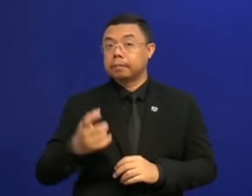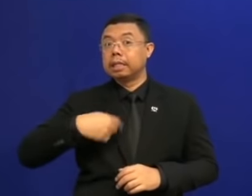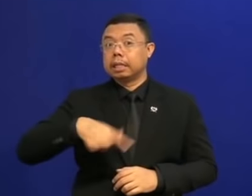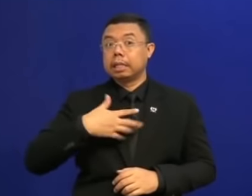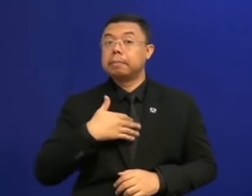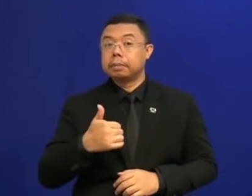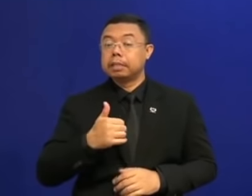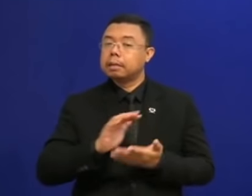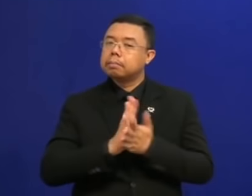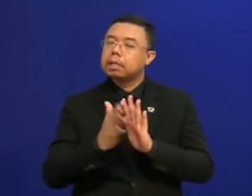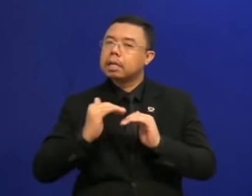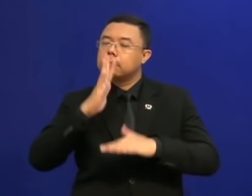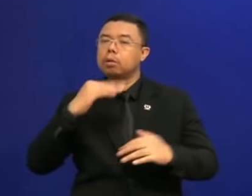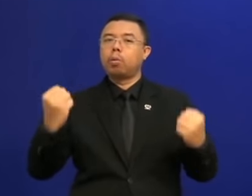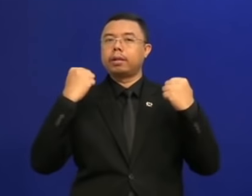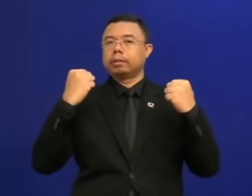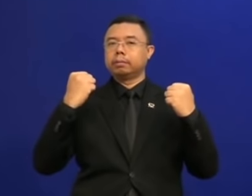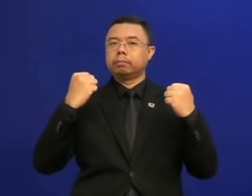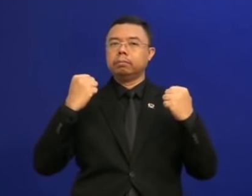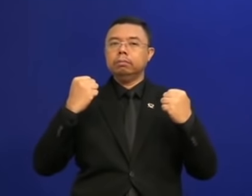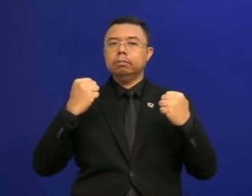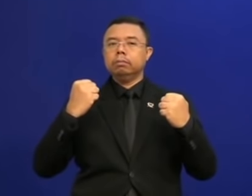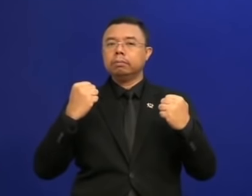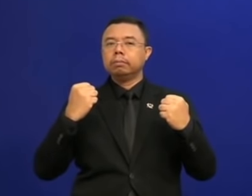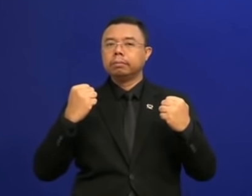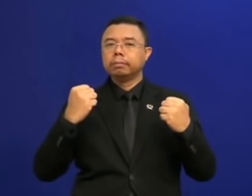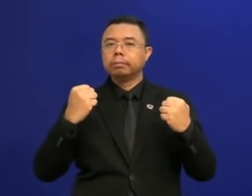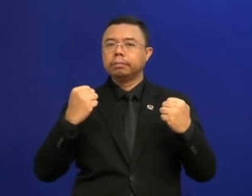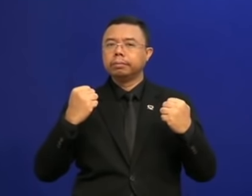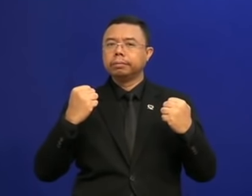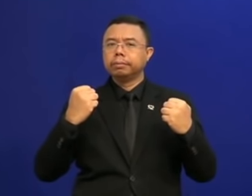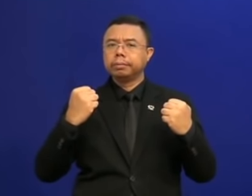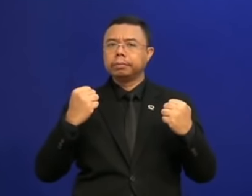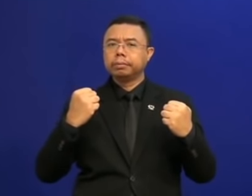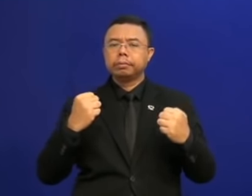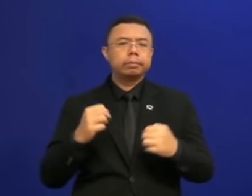Kita bisa menjadi lebih kuat, ibu-ibu.